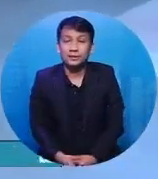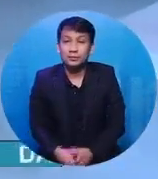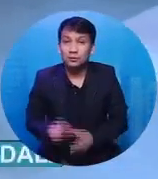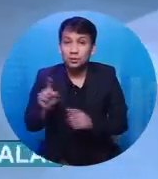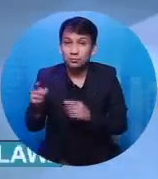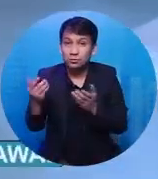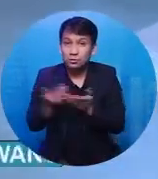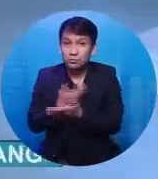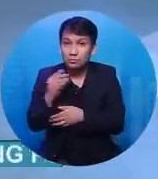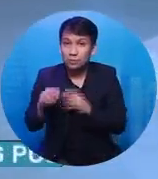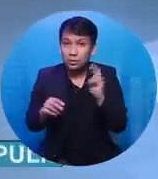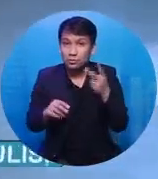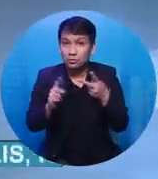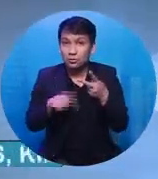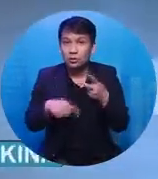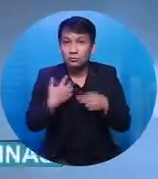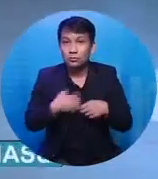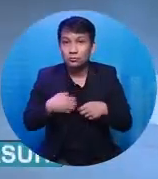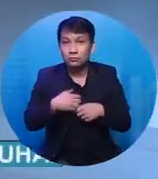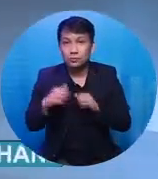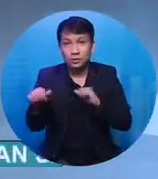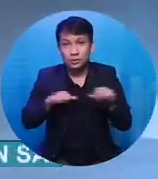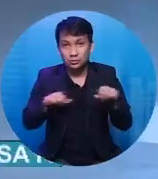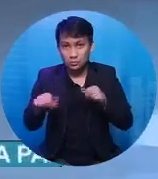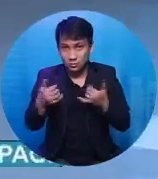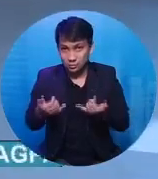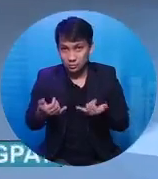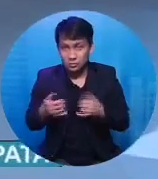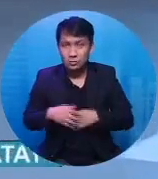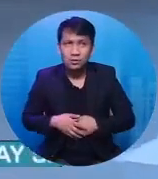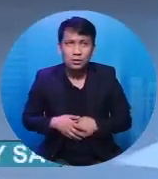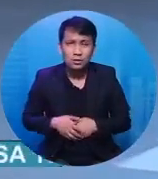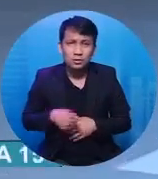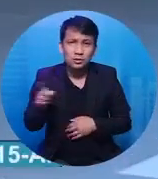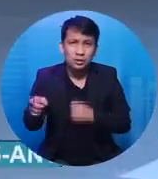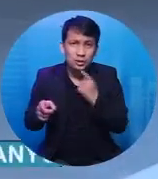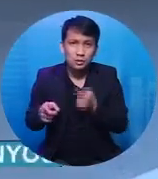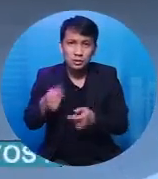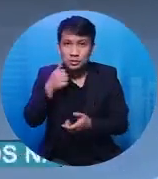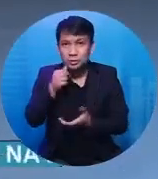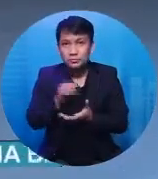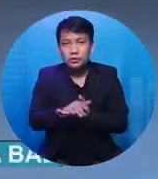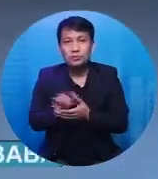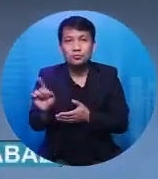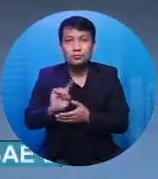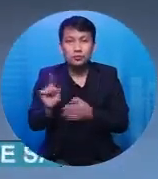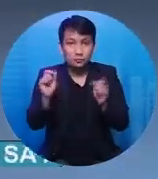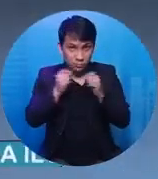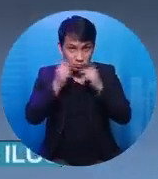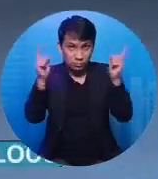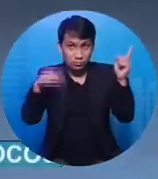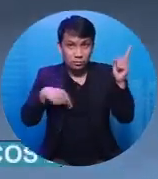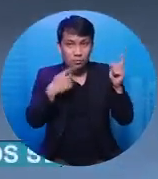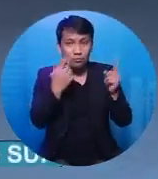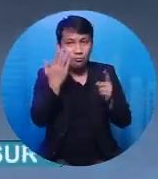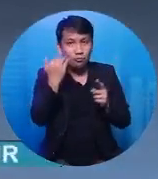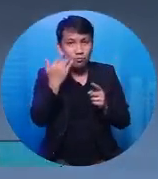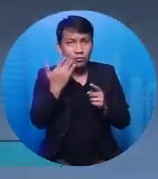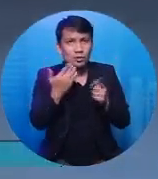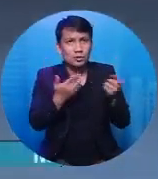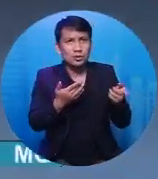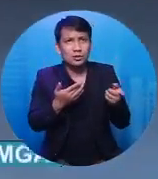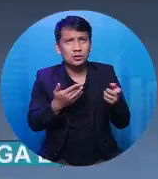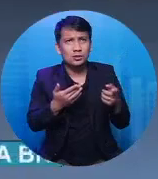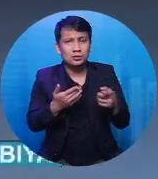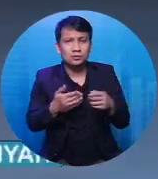Ito naman po, ang pangalawa nating reklamo na dapat natin aksyonan, si Mrs. Nabulaga na lang